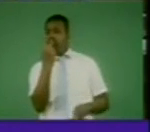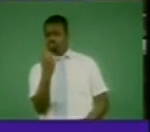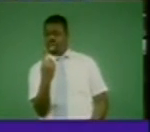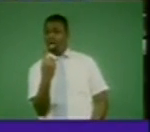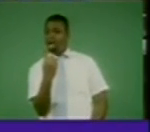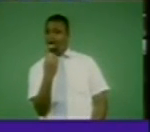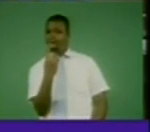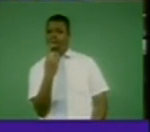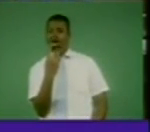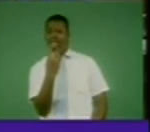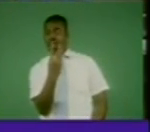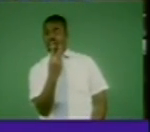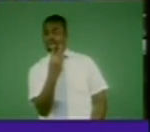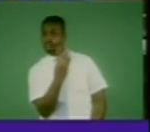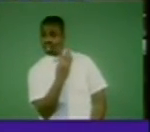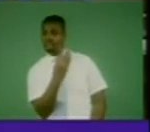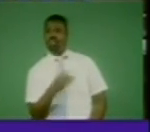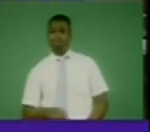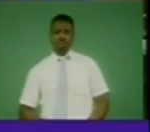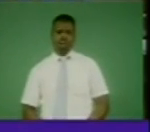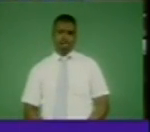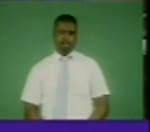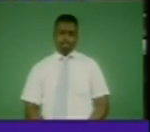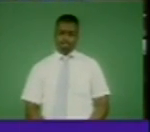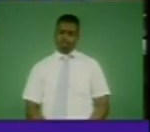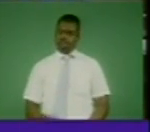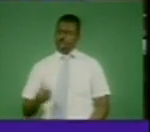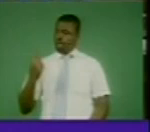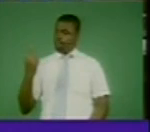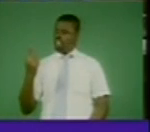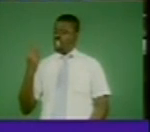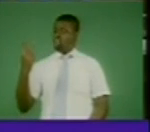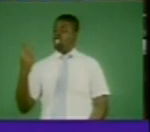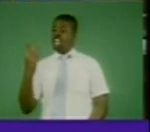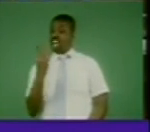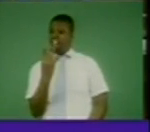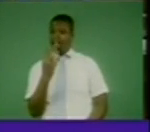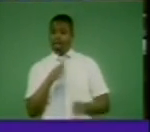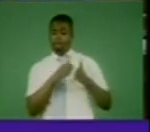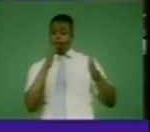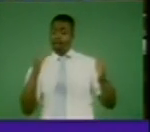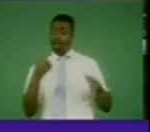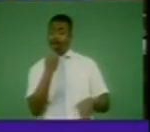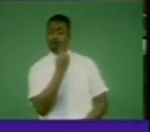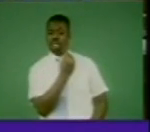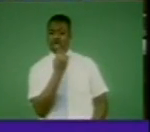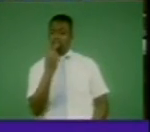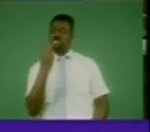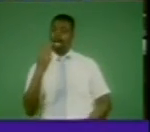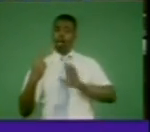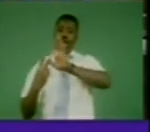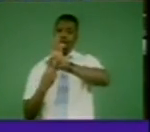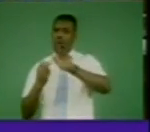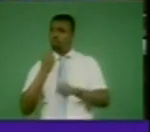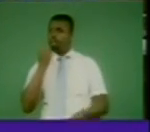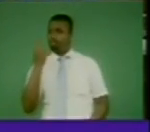Kura za siri ndio ibara ya 124 mpaka 127 kura moja kila ibara.